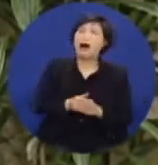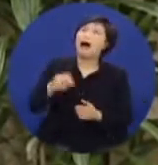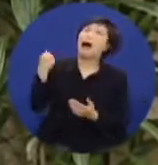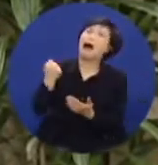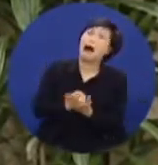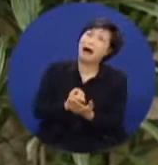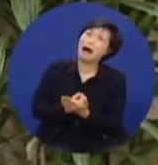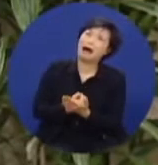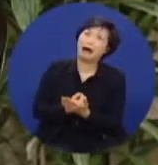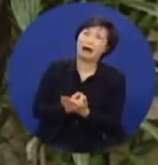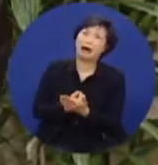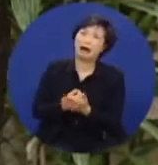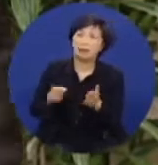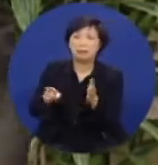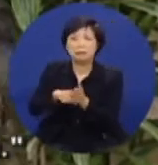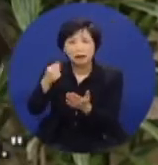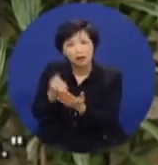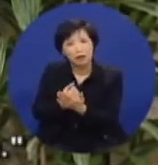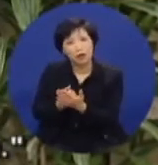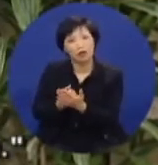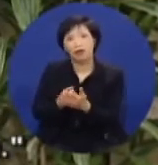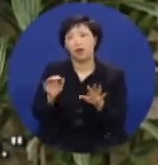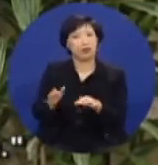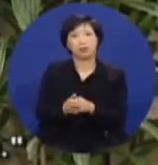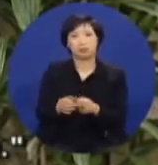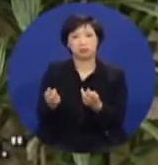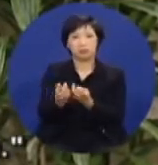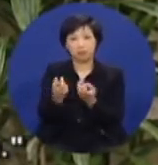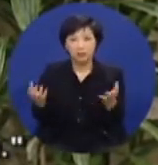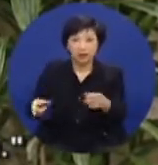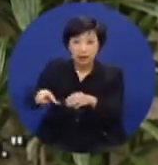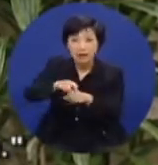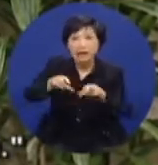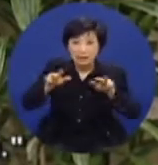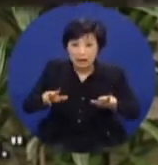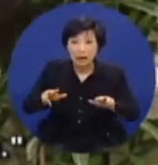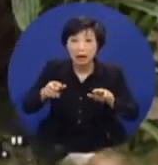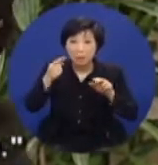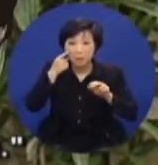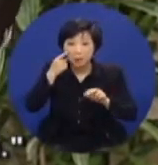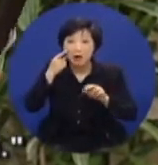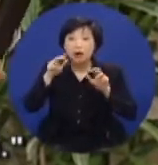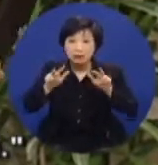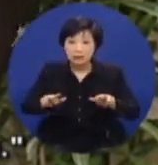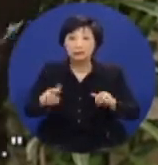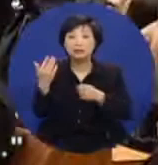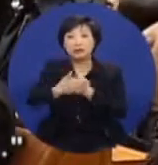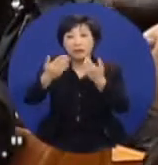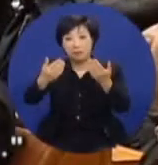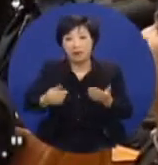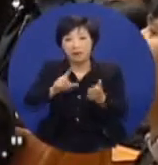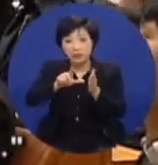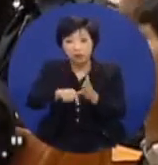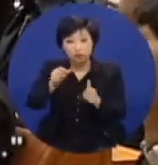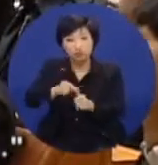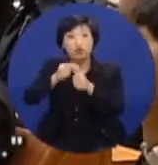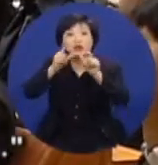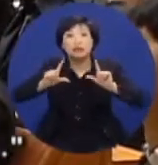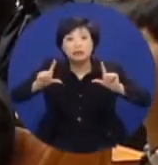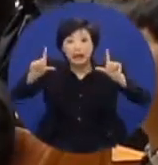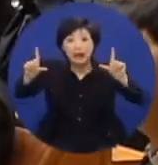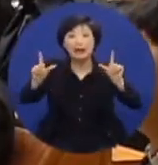뿌려 없는 우리야 보라 식염 인해 받을만한 되어 구은애 나 리 로 다